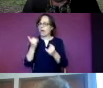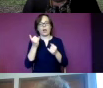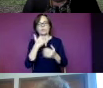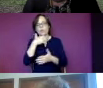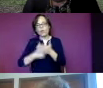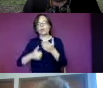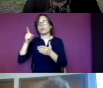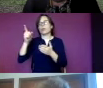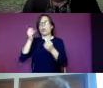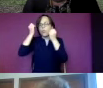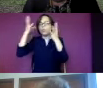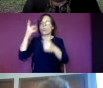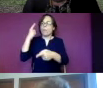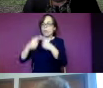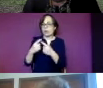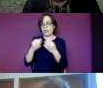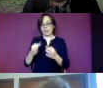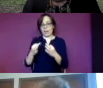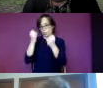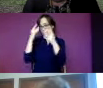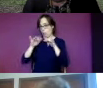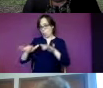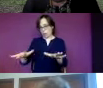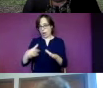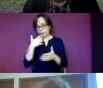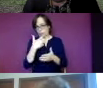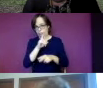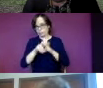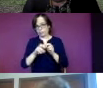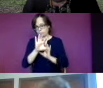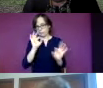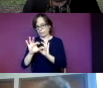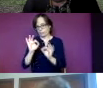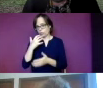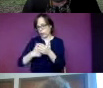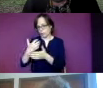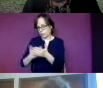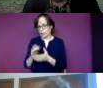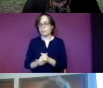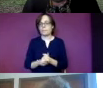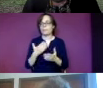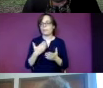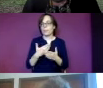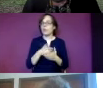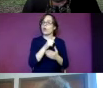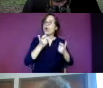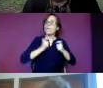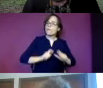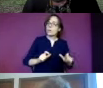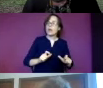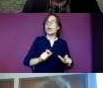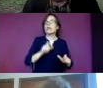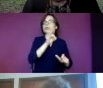kulturze popularnej i w ten sposób wizerunek wsi czy reprezentacja wsi zawsze wytwarzana była przez